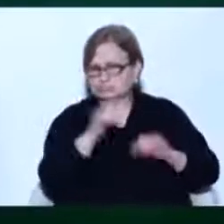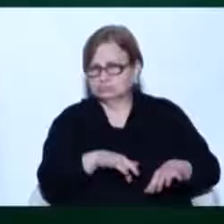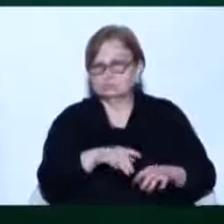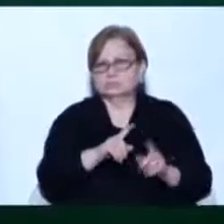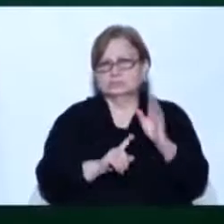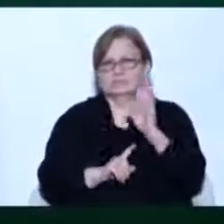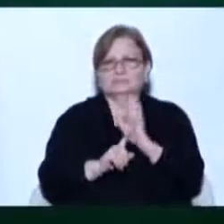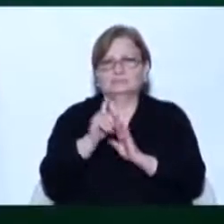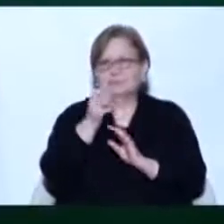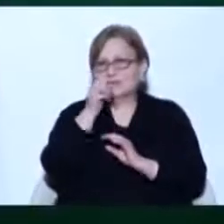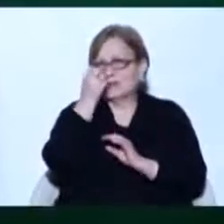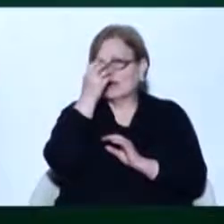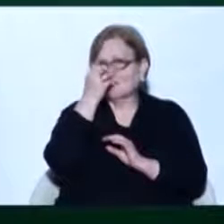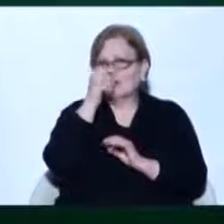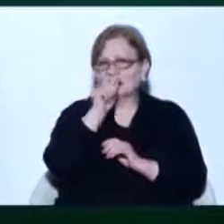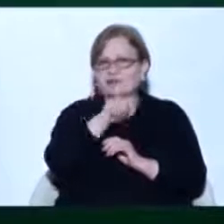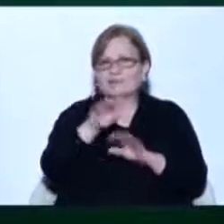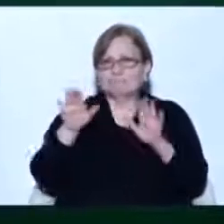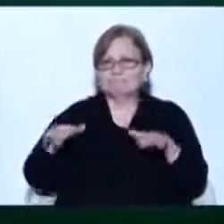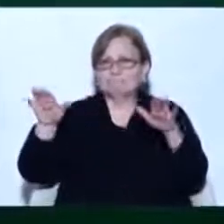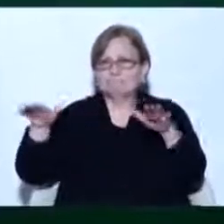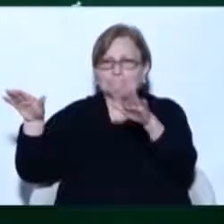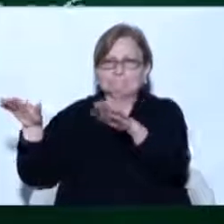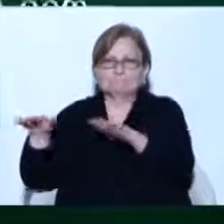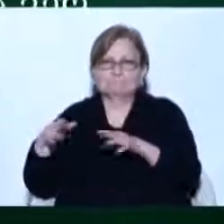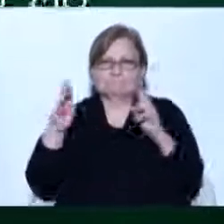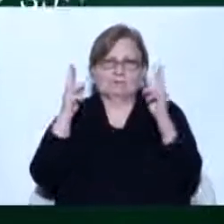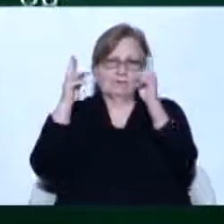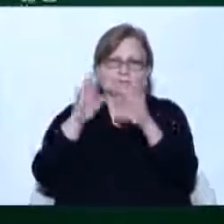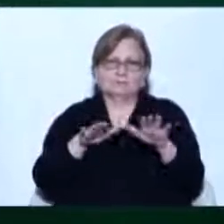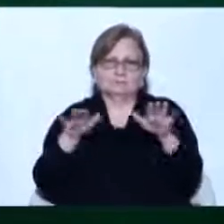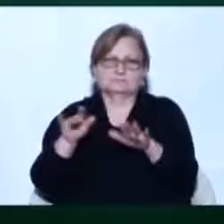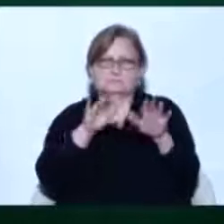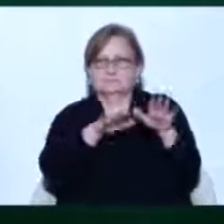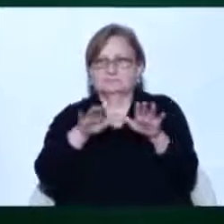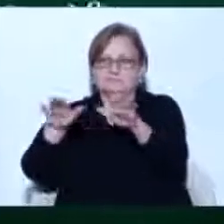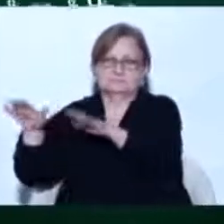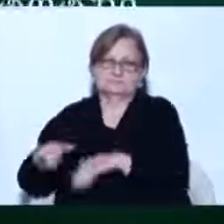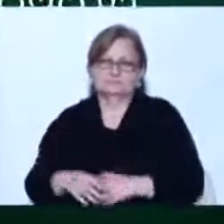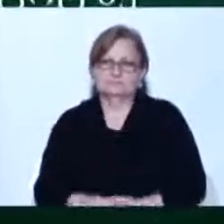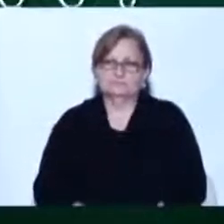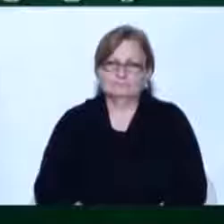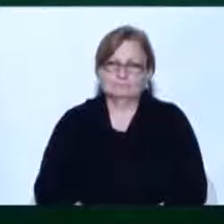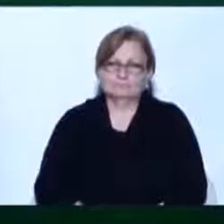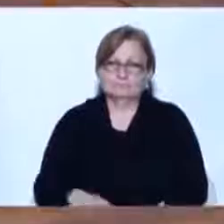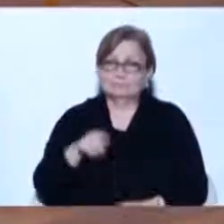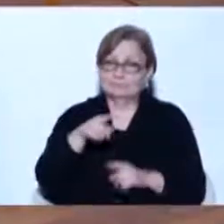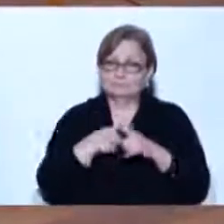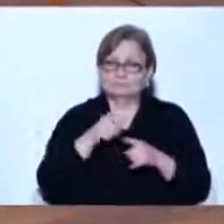და ყვავილიდან ყვავილზე ცეკვაც ცეკვით დაფრინავდა. ამის